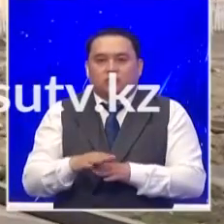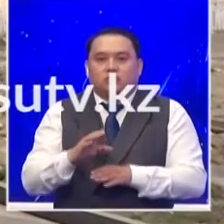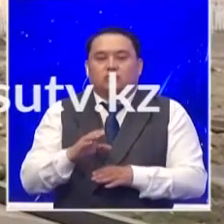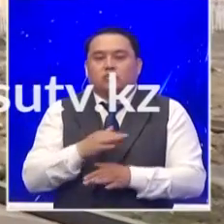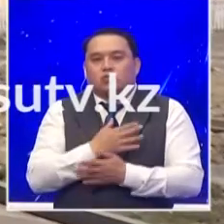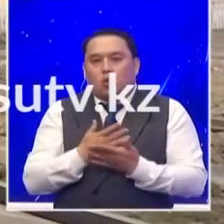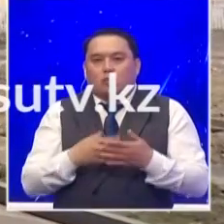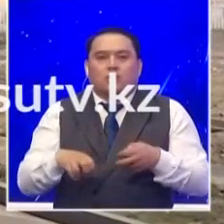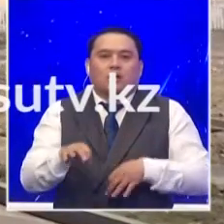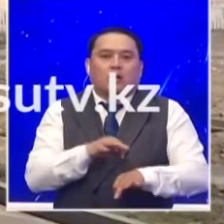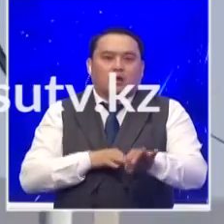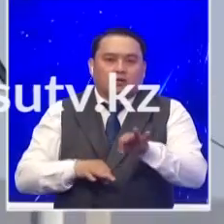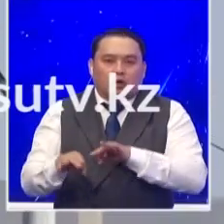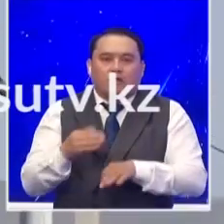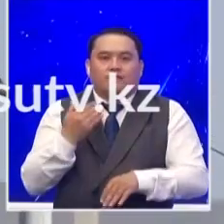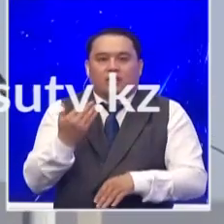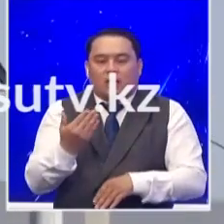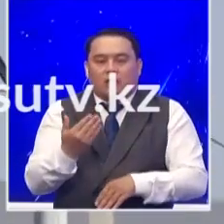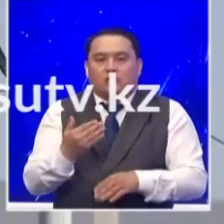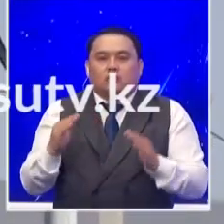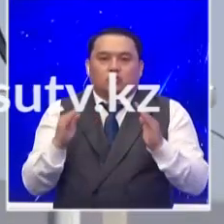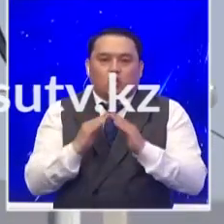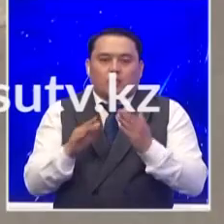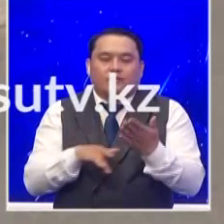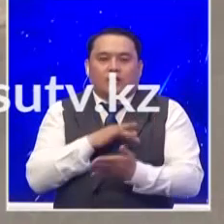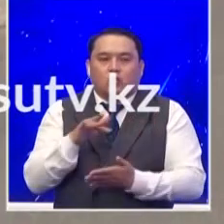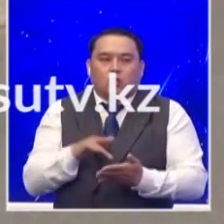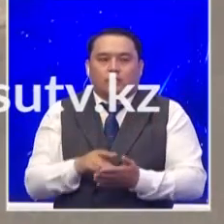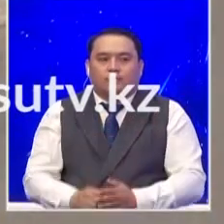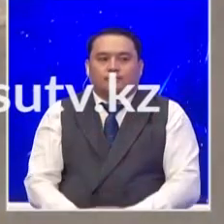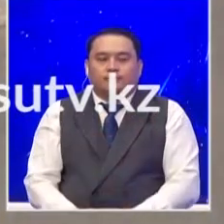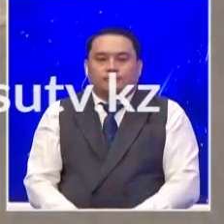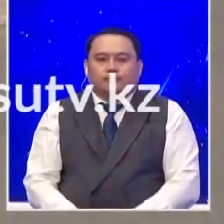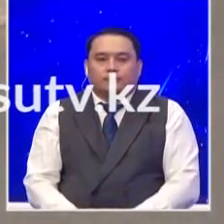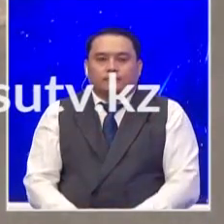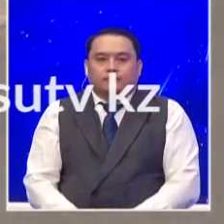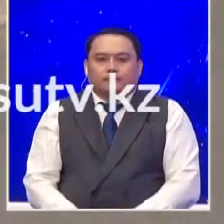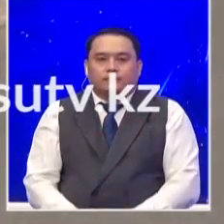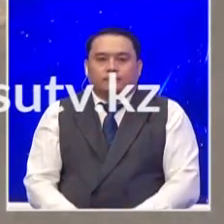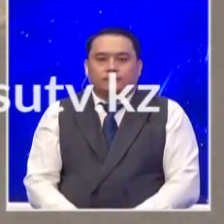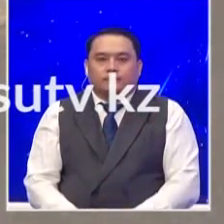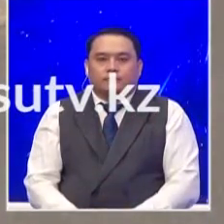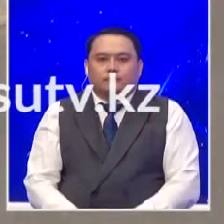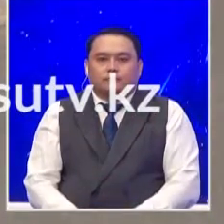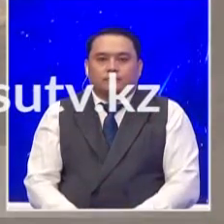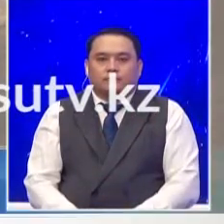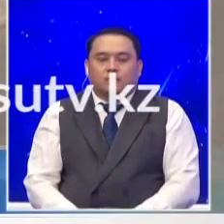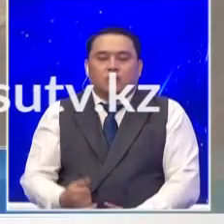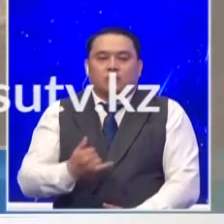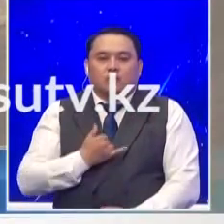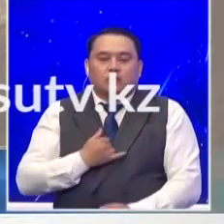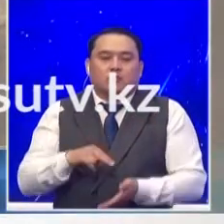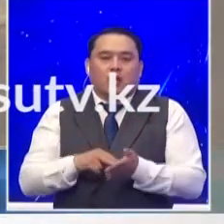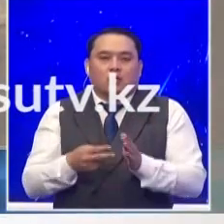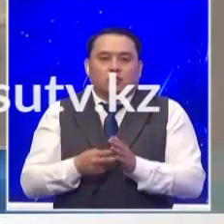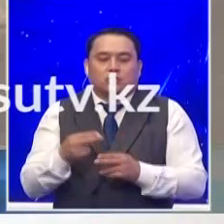сотен глобальных проектов, в их числе и коттеджный городок. Согласно плану детальной планировки данного участка, в коттеджном городке